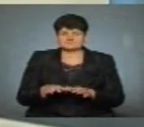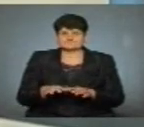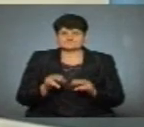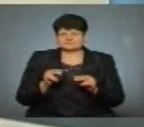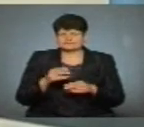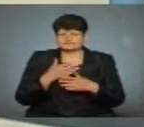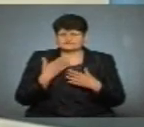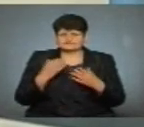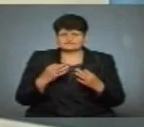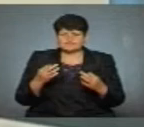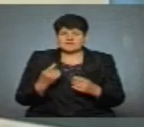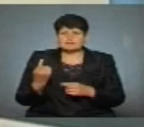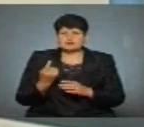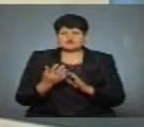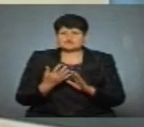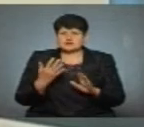першу чергу